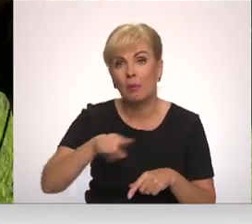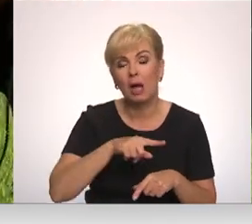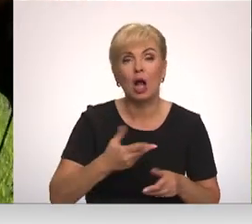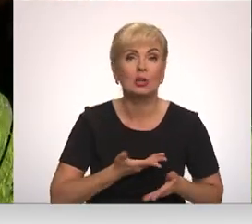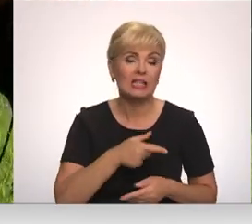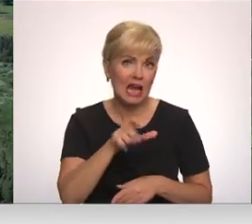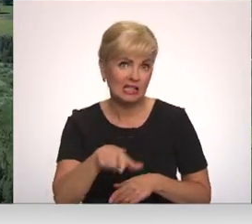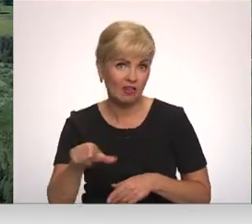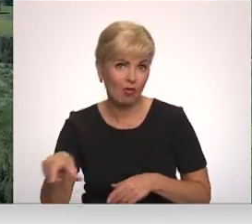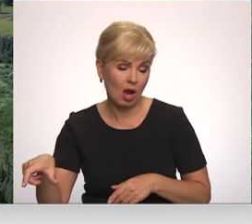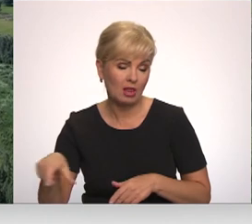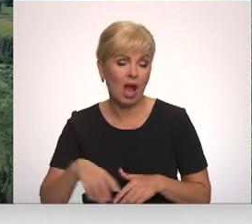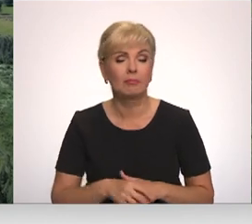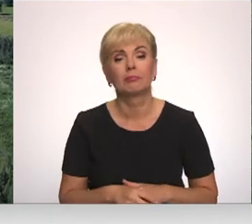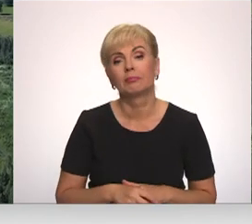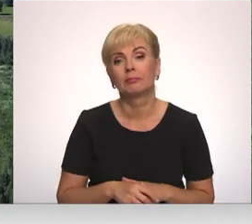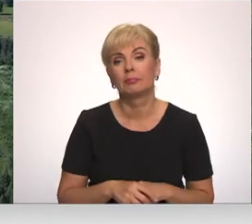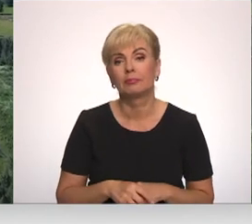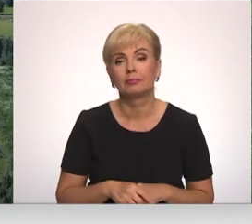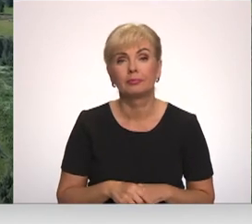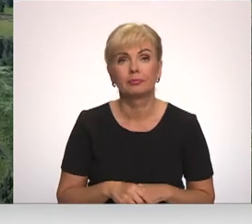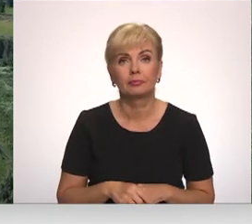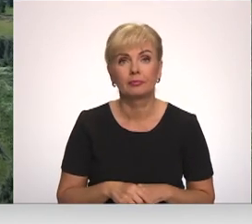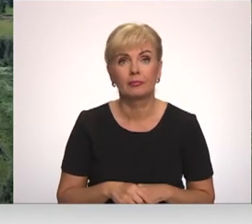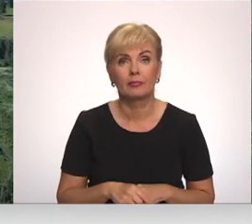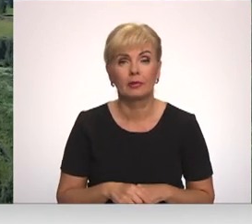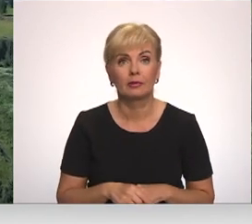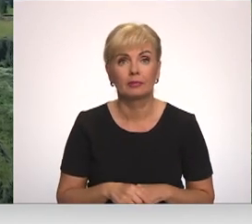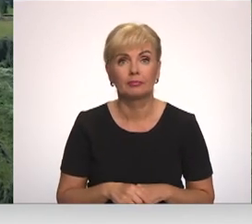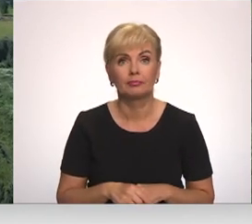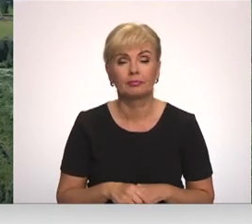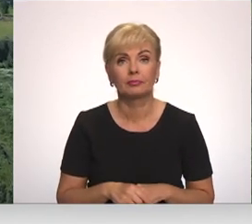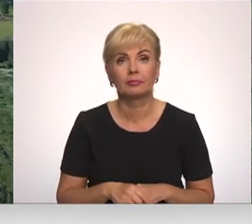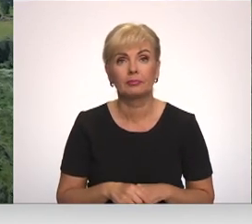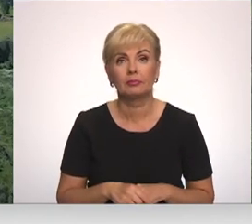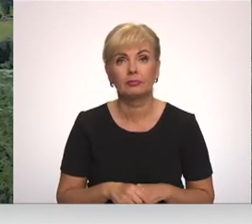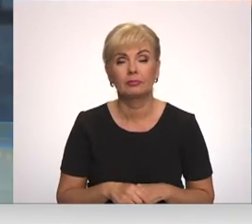iedzīvotāji. Ausmas Prukta, Ervis Gailums, Vitālijs Dudarenoks, Latgales reģionālā televīzija.